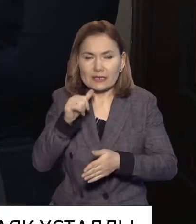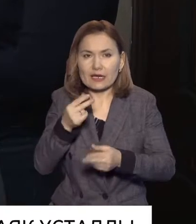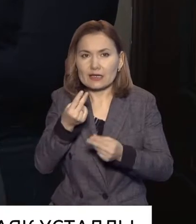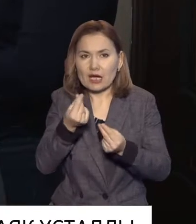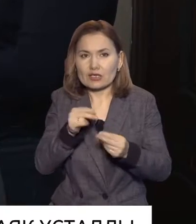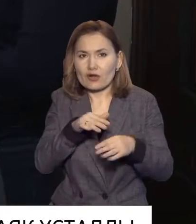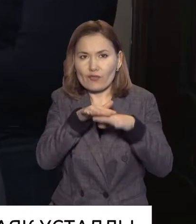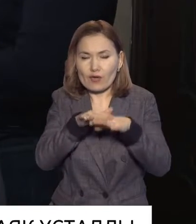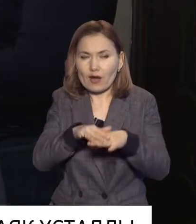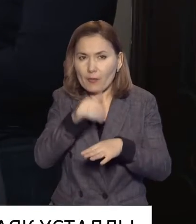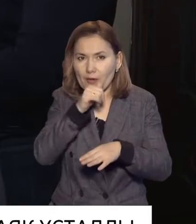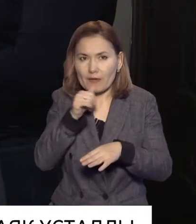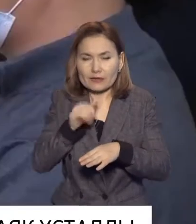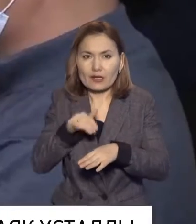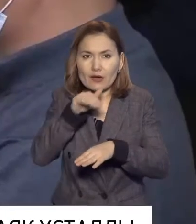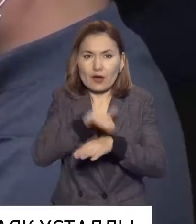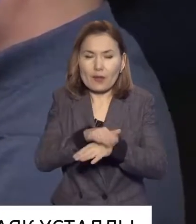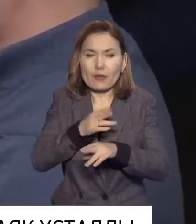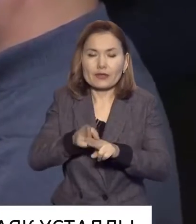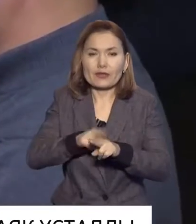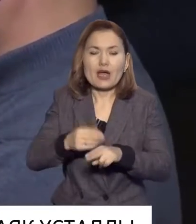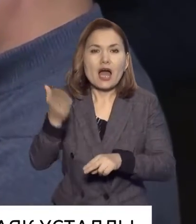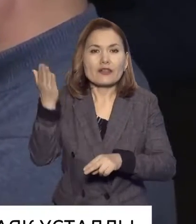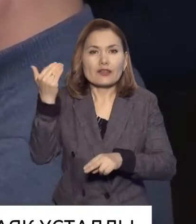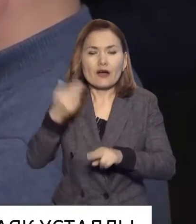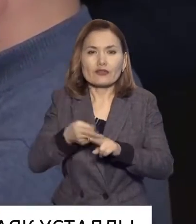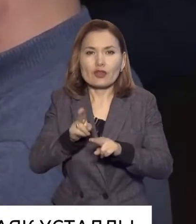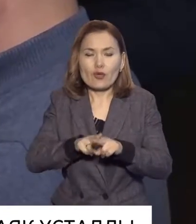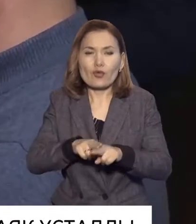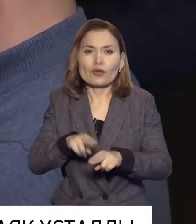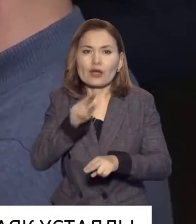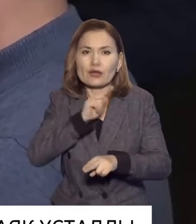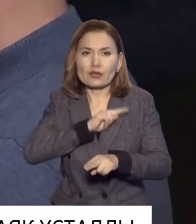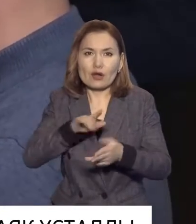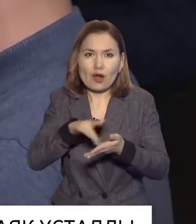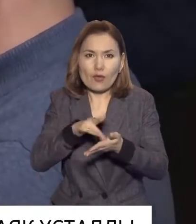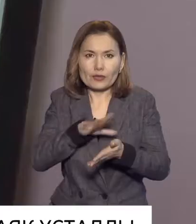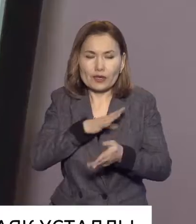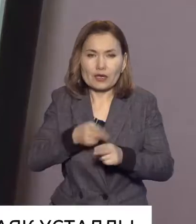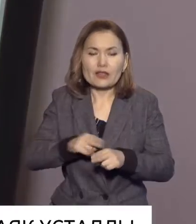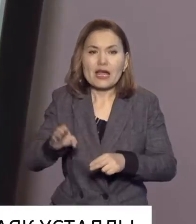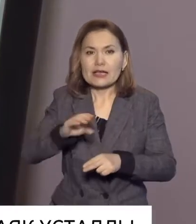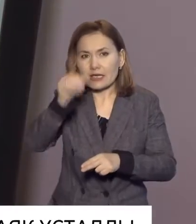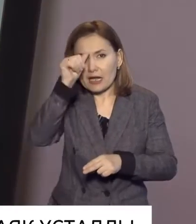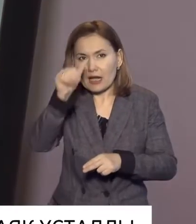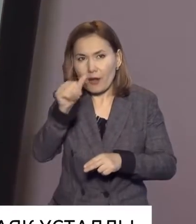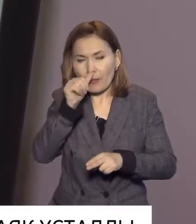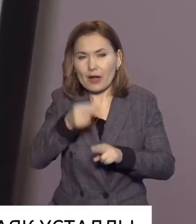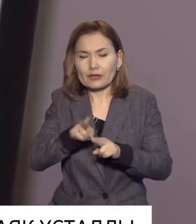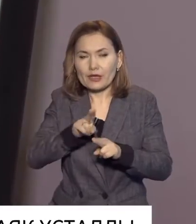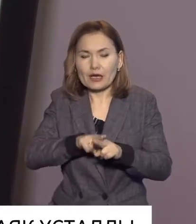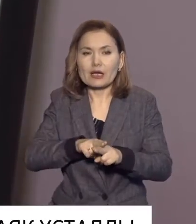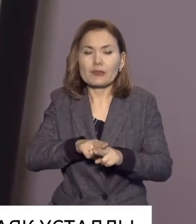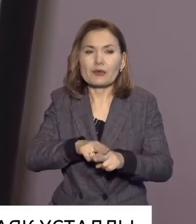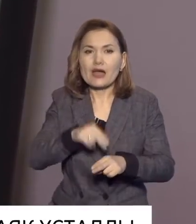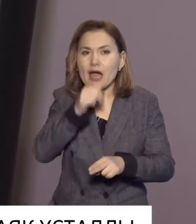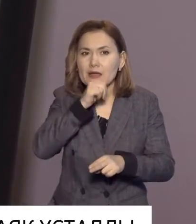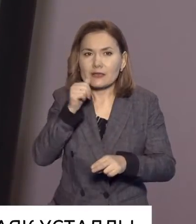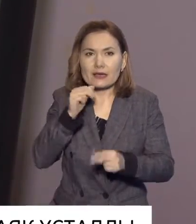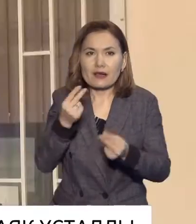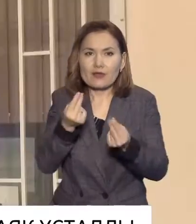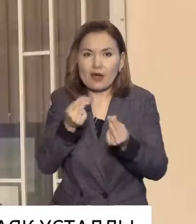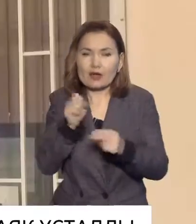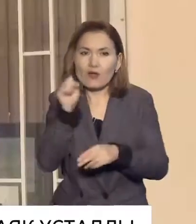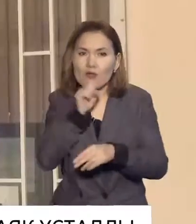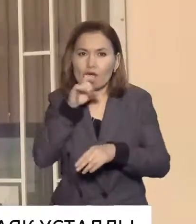алған. Полицияның дерегінше күдікті бұрын қаржы саласында жұмыс істеген. Өткен қыркүйекте жұмыссыз қалған ол оңай жолмен ақша